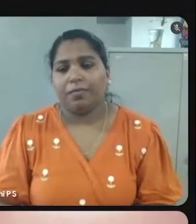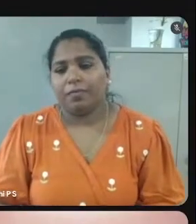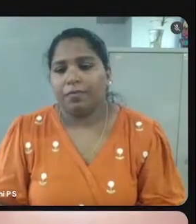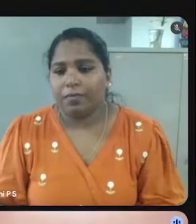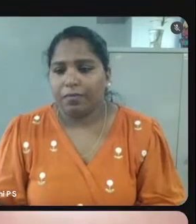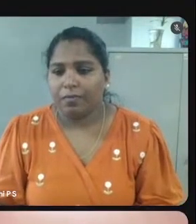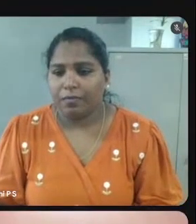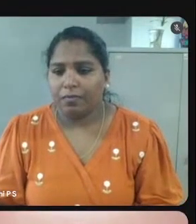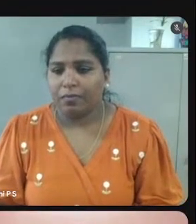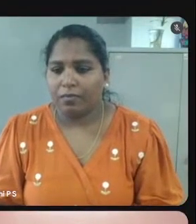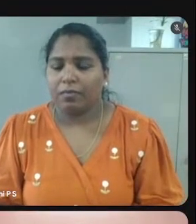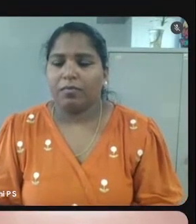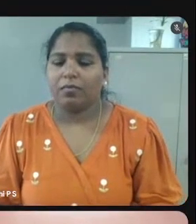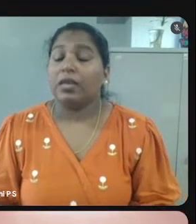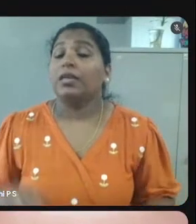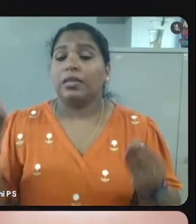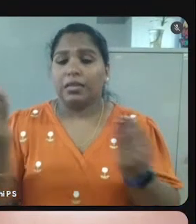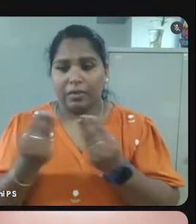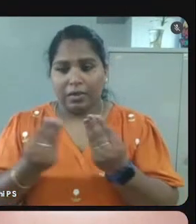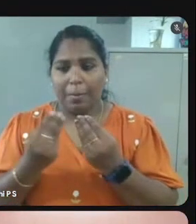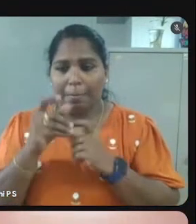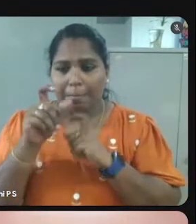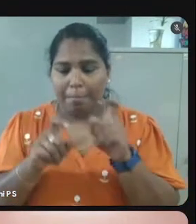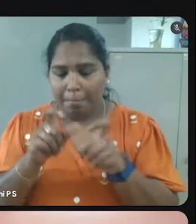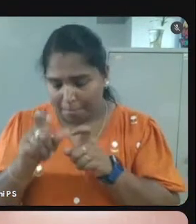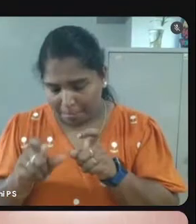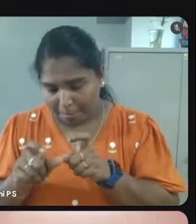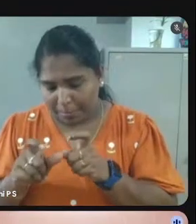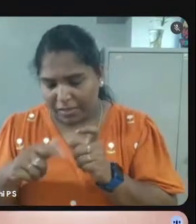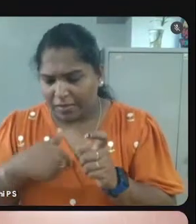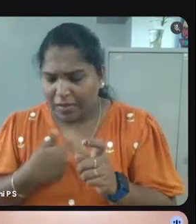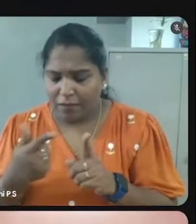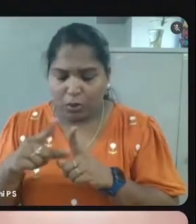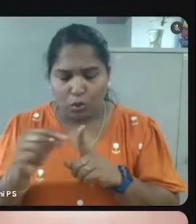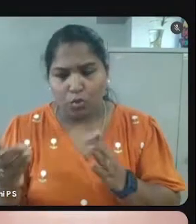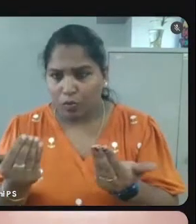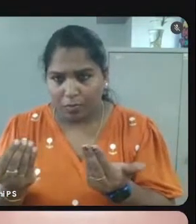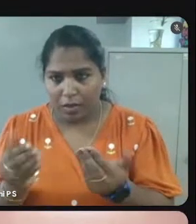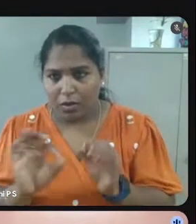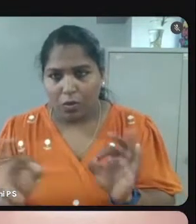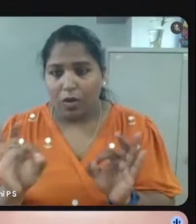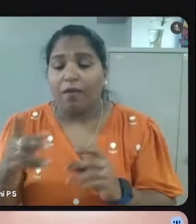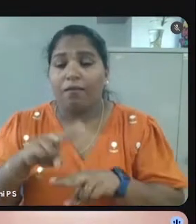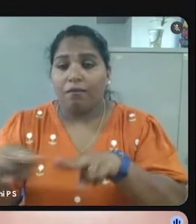ചില പേഷ്യൻസ് എന്ന് പറഞ്ഞു കഴിഞ്ഞാൽ അവർക്കിപ്പം തന്നെ അത് ചെയ്യാൻ പറ്റിയെന്ന് വരില്ല. അപ്പം മറ്റൊരാളുടെ ഫാമിലിന്റെ